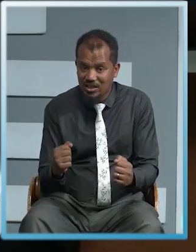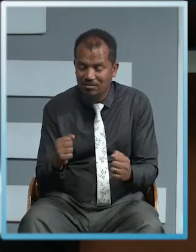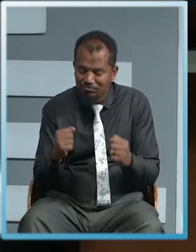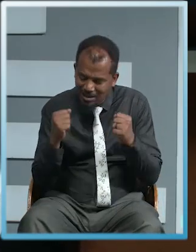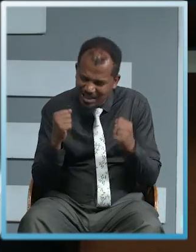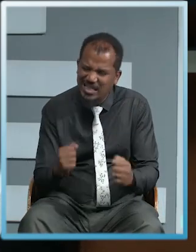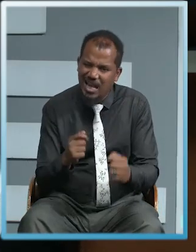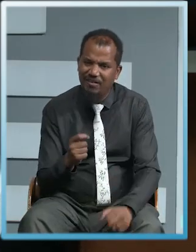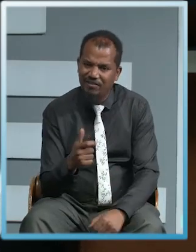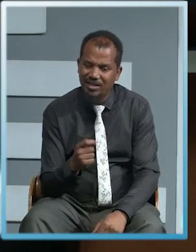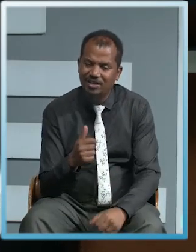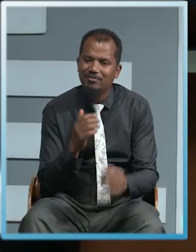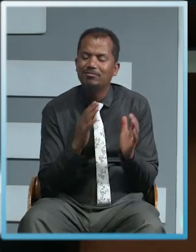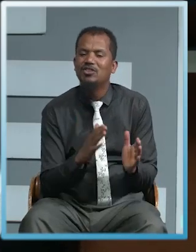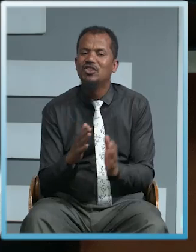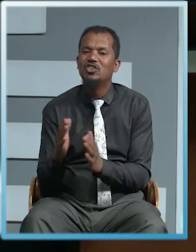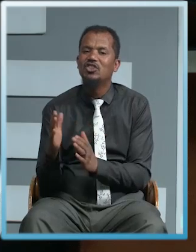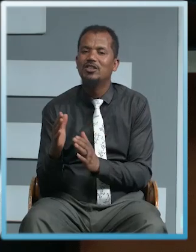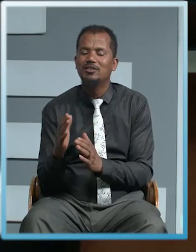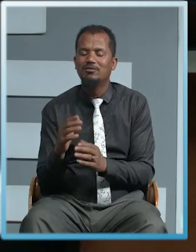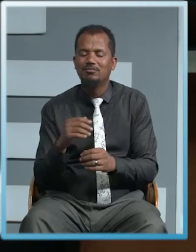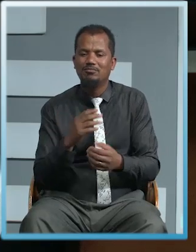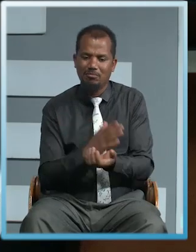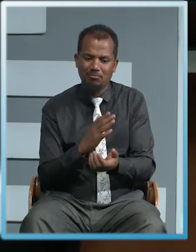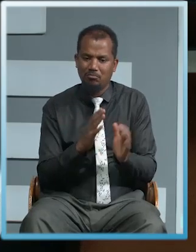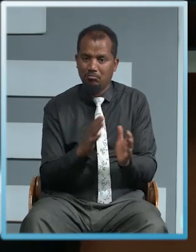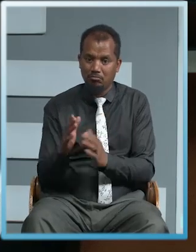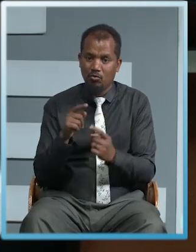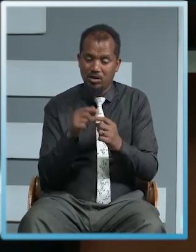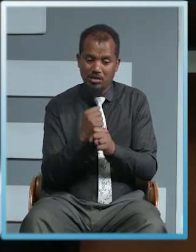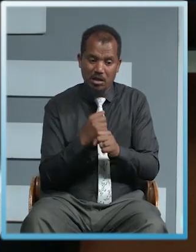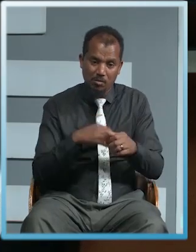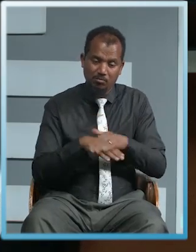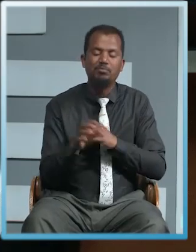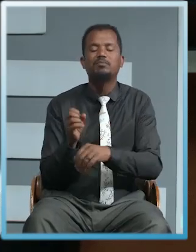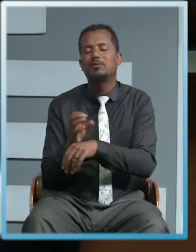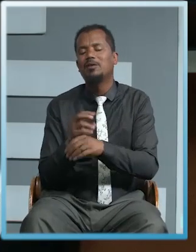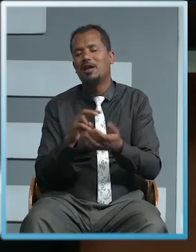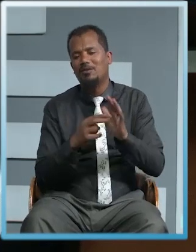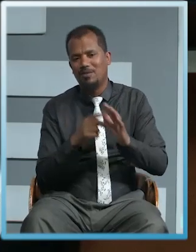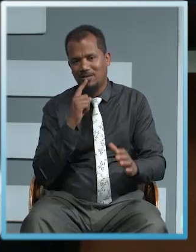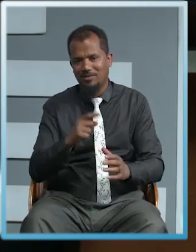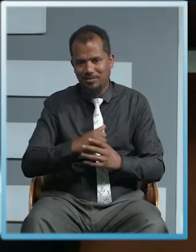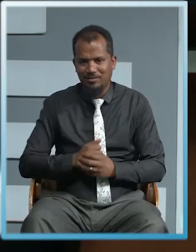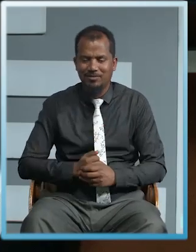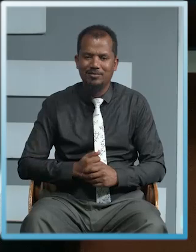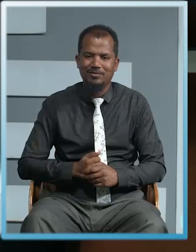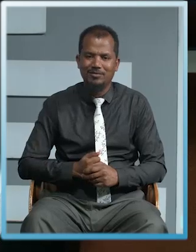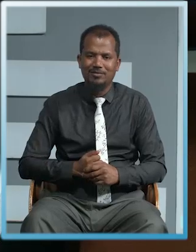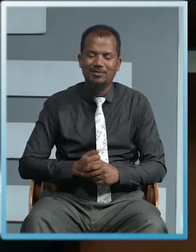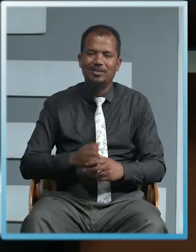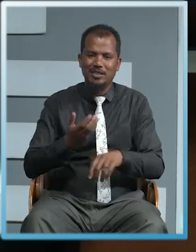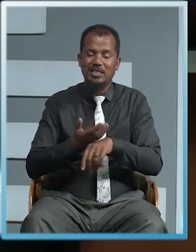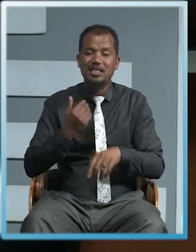به تچاله فتنات زگجتن کمپرومایس هرگو و دست رایی گو ما خرالم آنتنم. کدام من